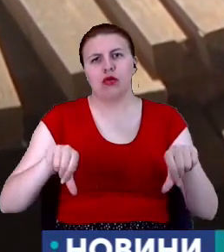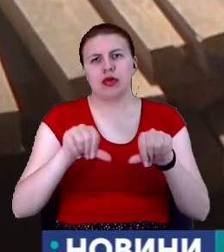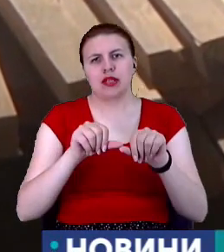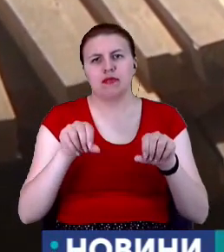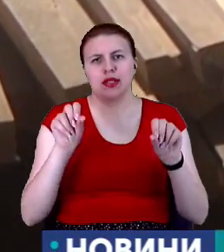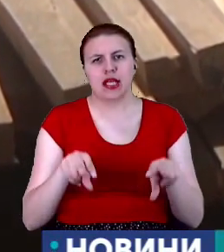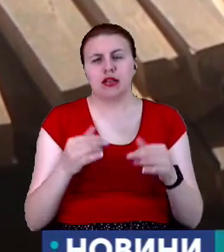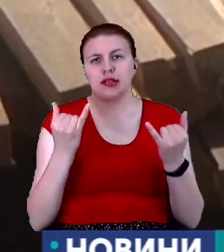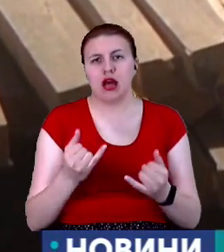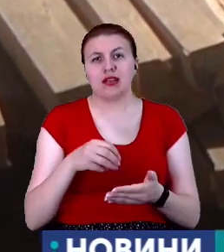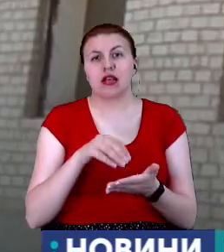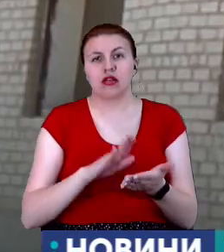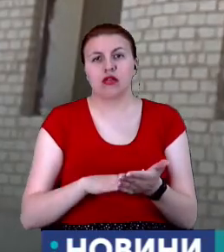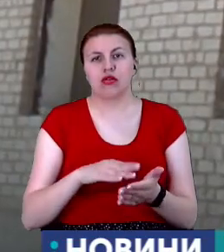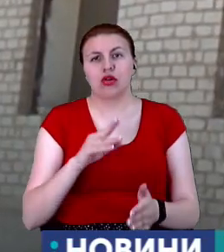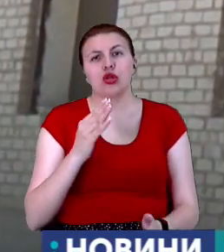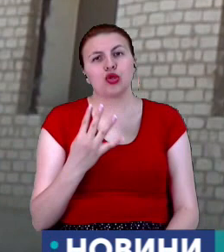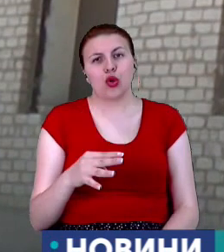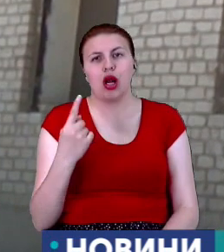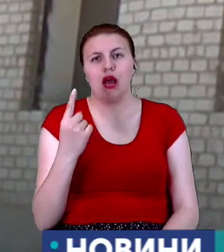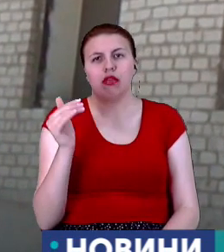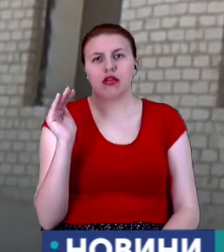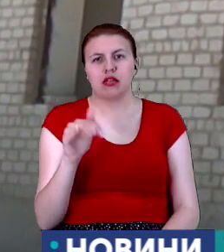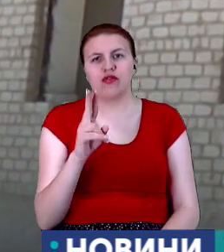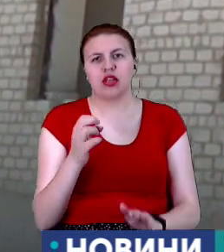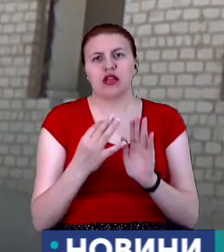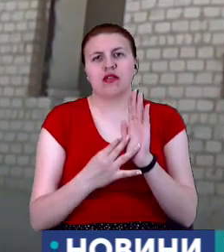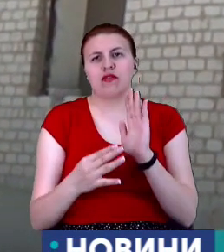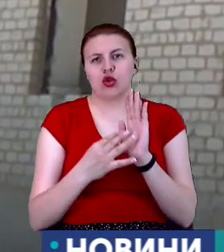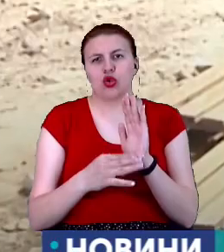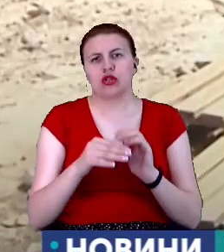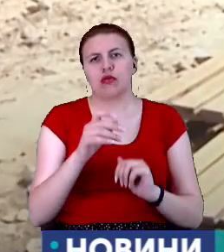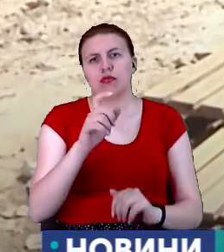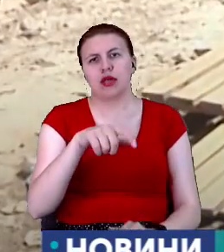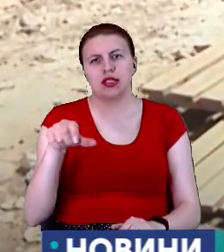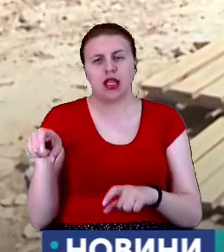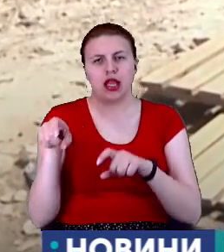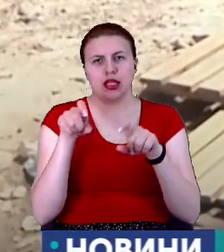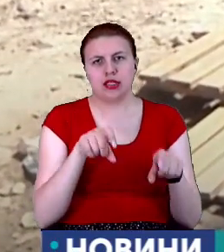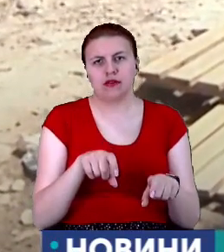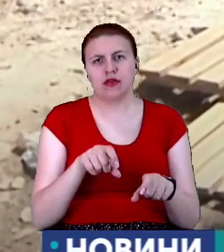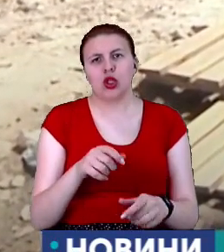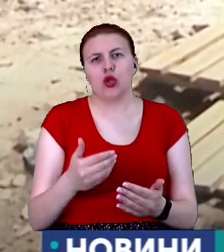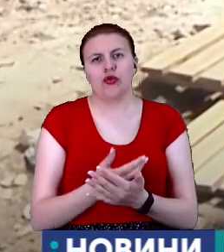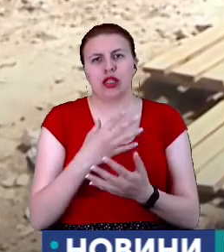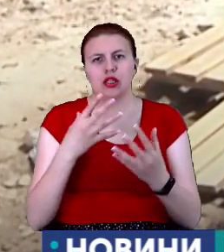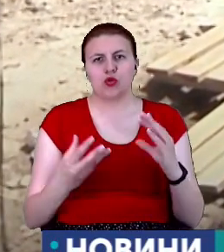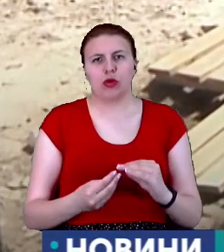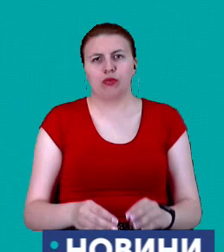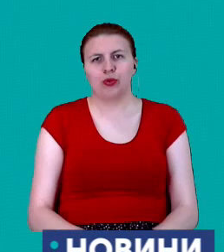Слов'янську зареєстровані 41 290 переселенців. Надія Задорожня, Артем Степанов. Новини на